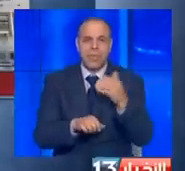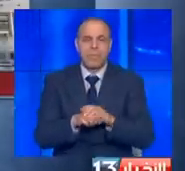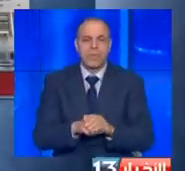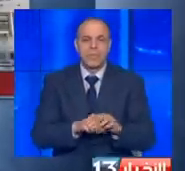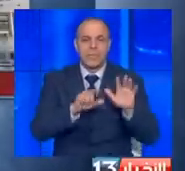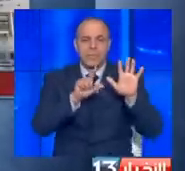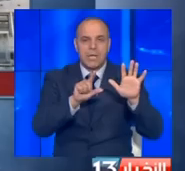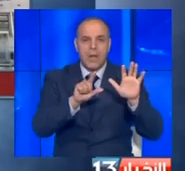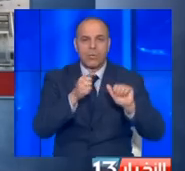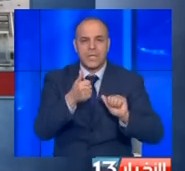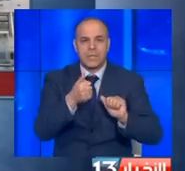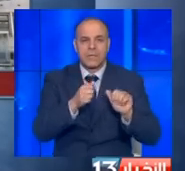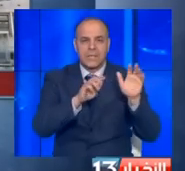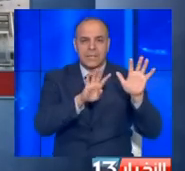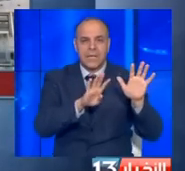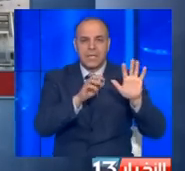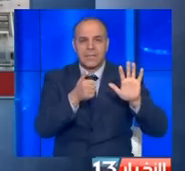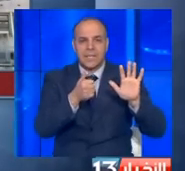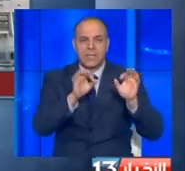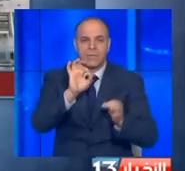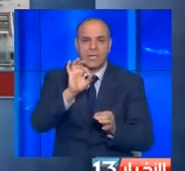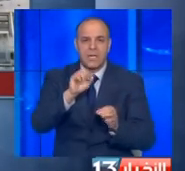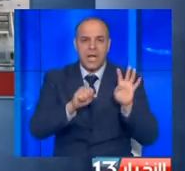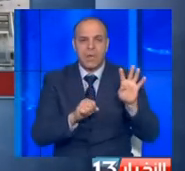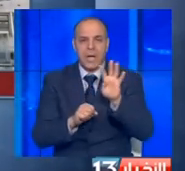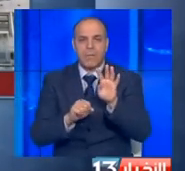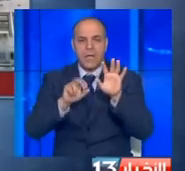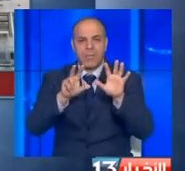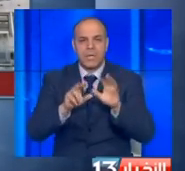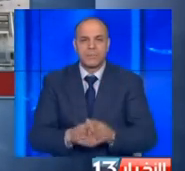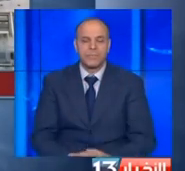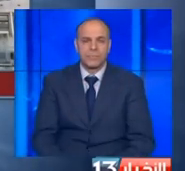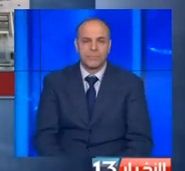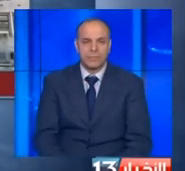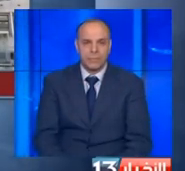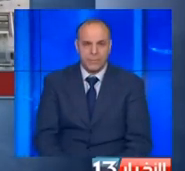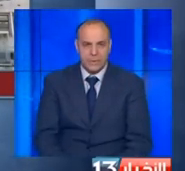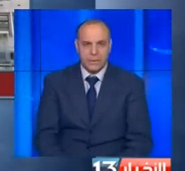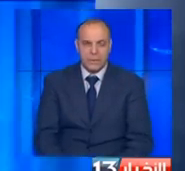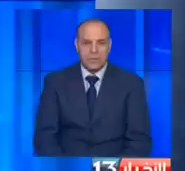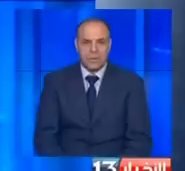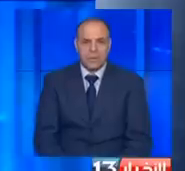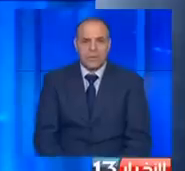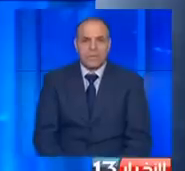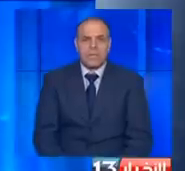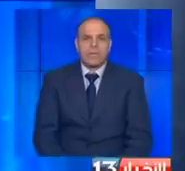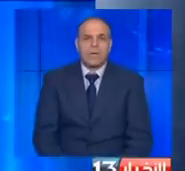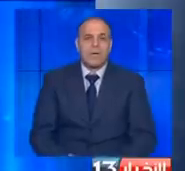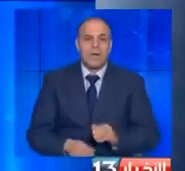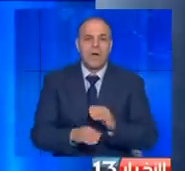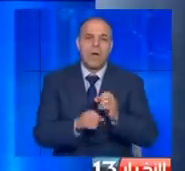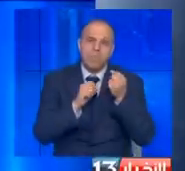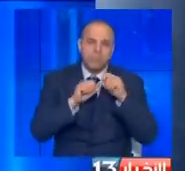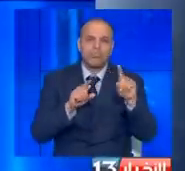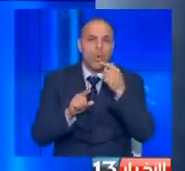التالي واحد وسبعين تسعمائه وستين اربعمائه وثمانيه واربعين وفي خبر